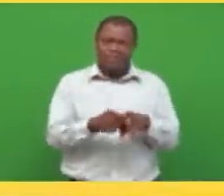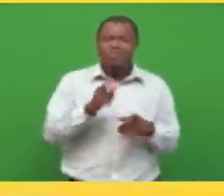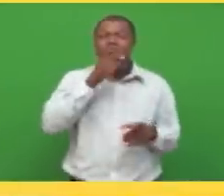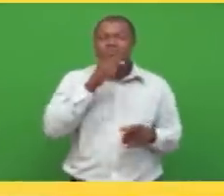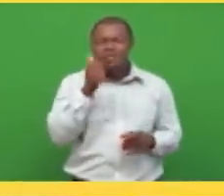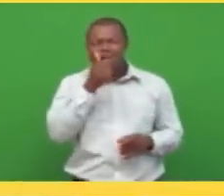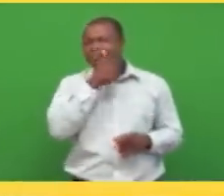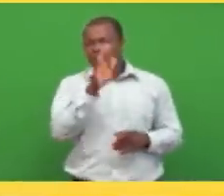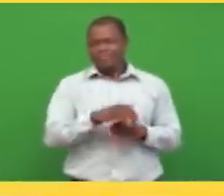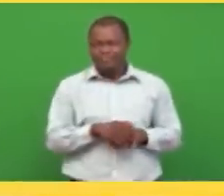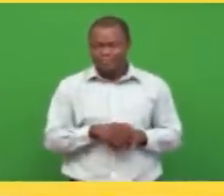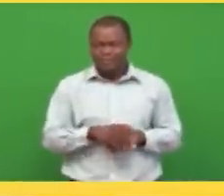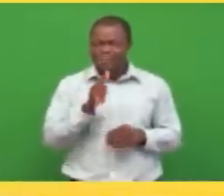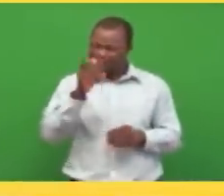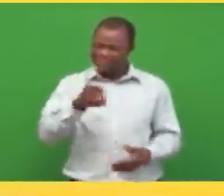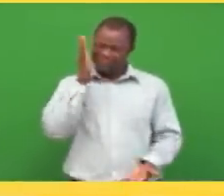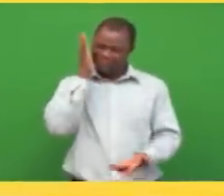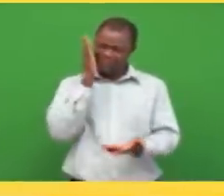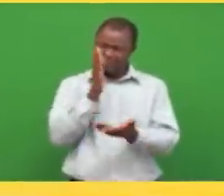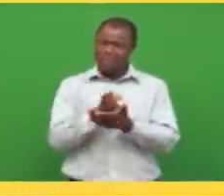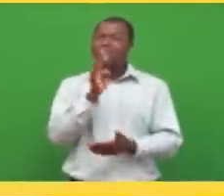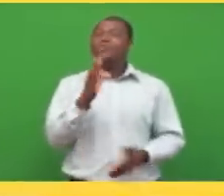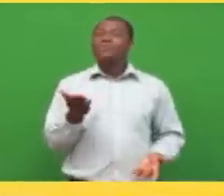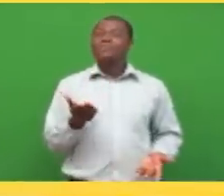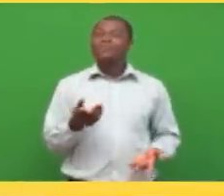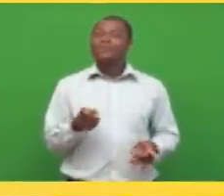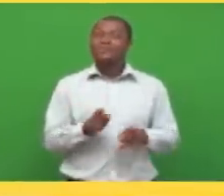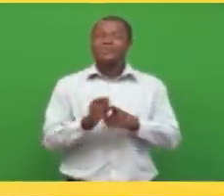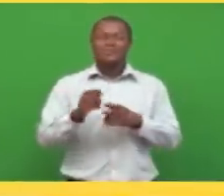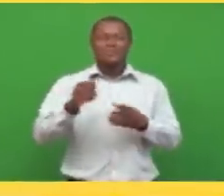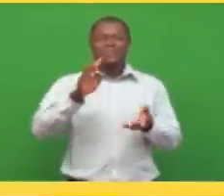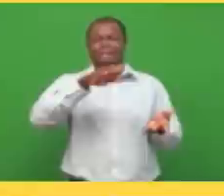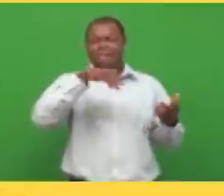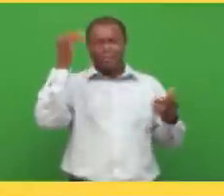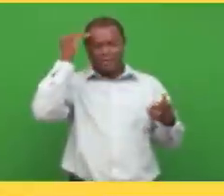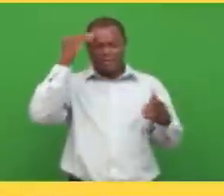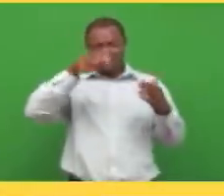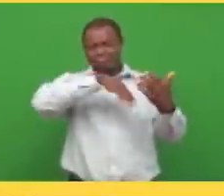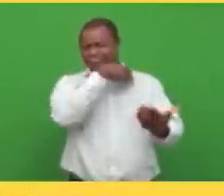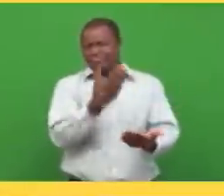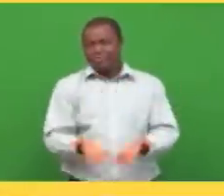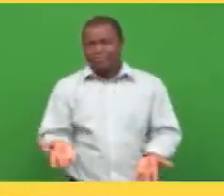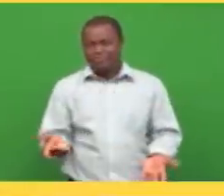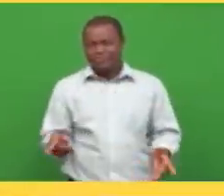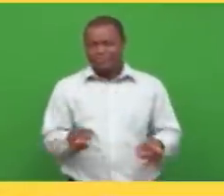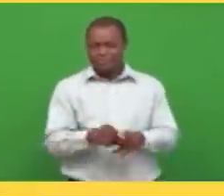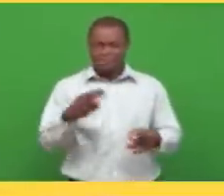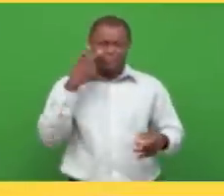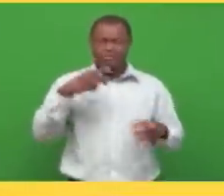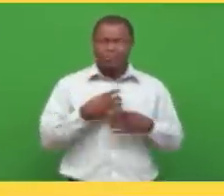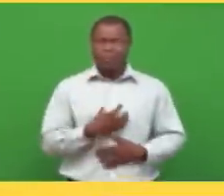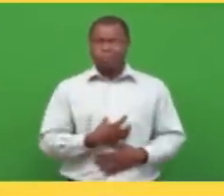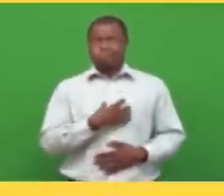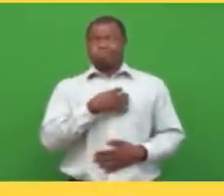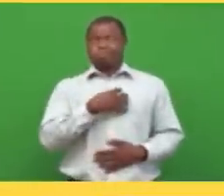akanaka chaizvo ngachizongoti chamubata chamugara chomuwisira pasi unosvika akaita kuzara kunge hwizi